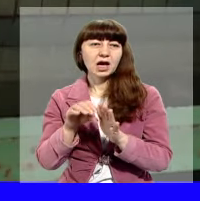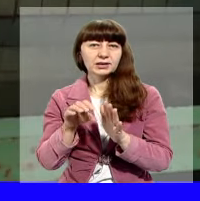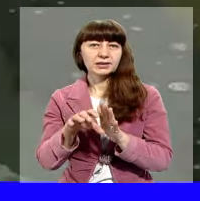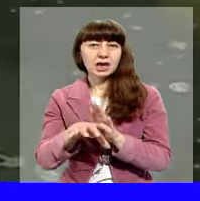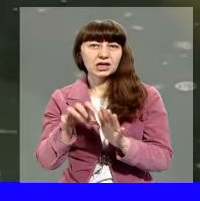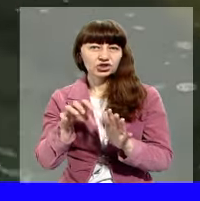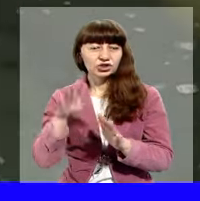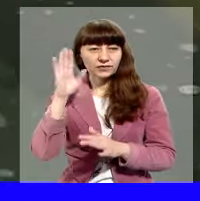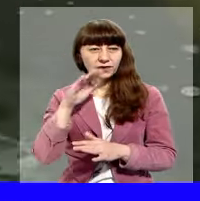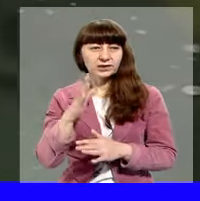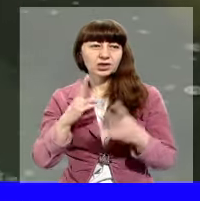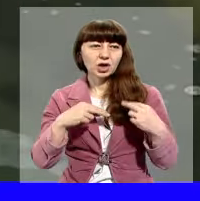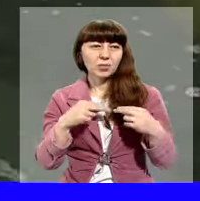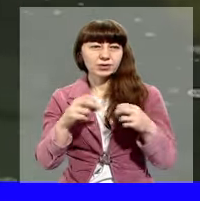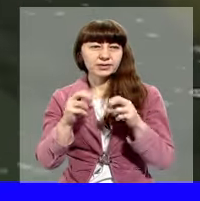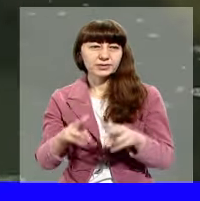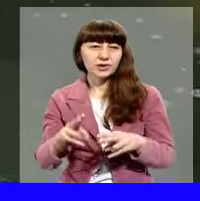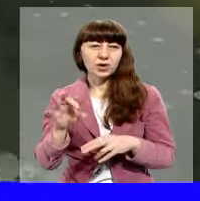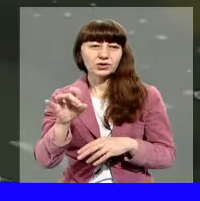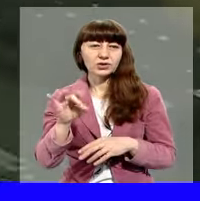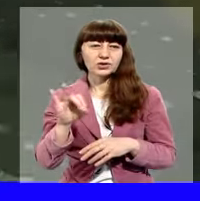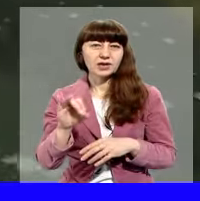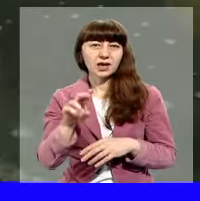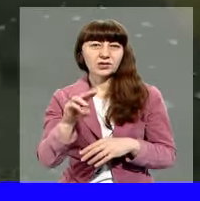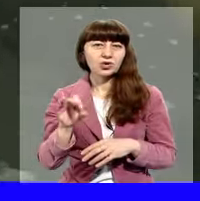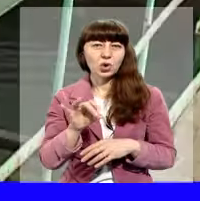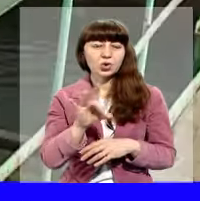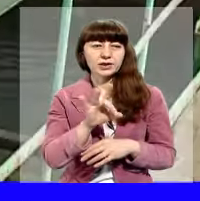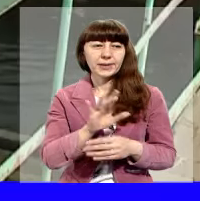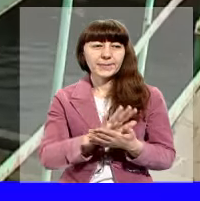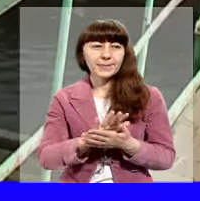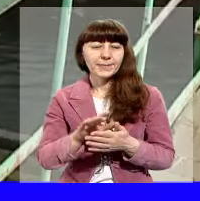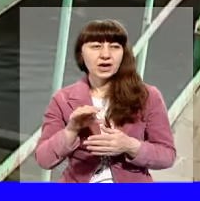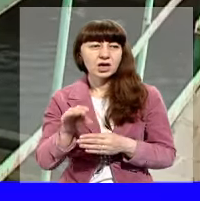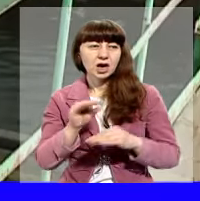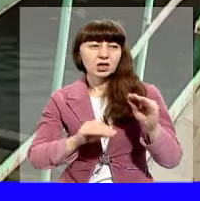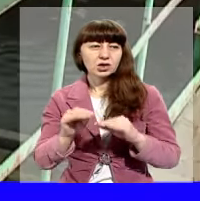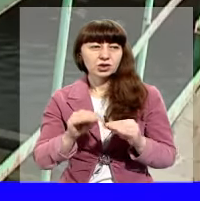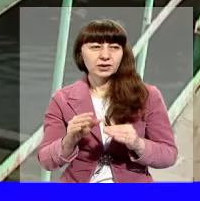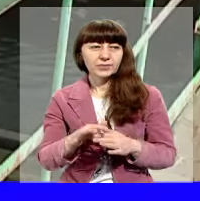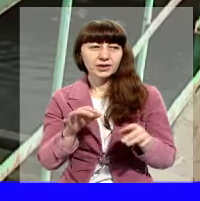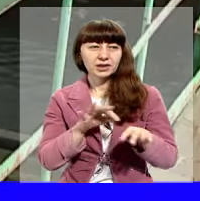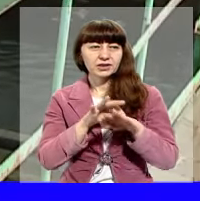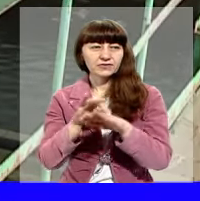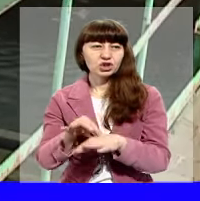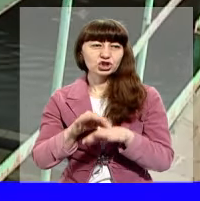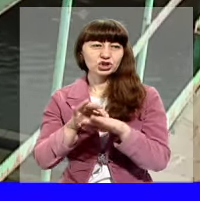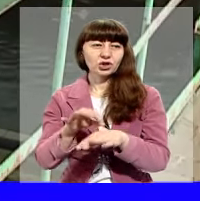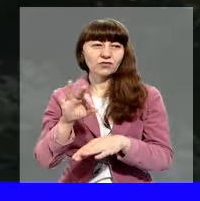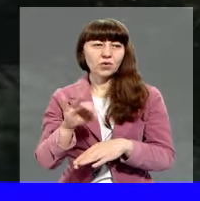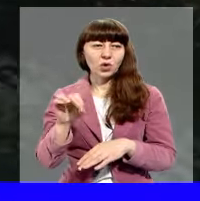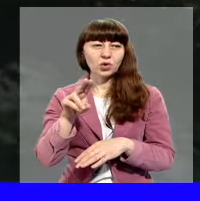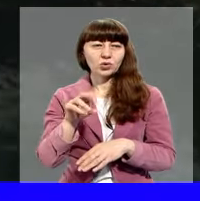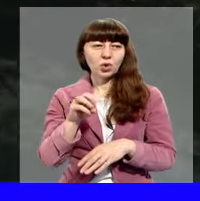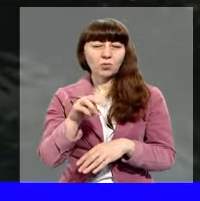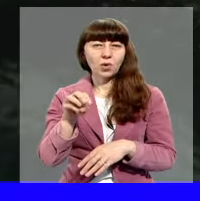машиналары, жылжымалы мотор, сорғыштар жұмылдырылады. Бұдан бөлек Қостанай су кәсіпорны қаладағы 1140,3 шақырымдық инженерлік